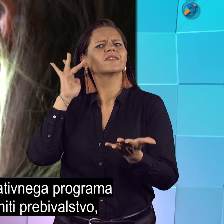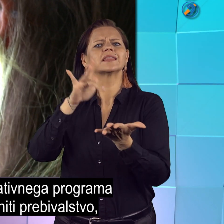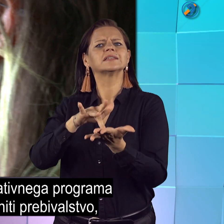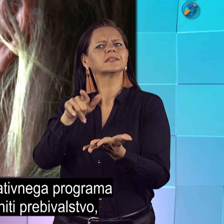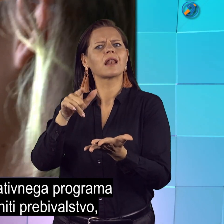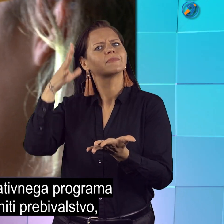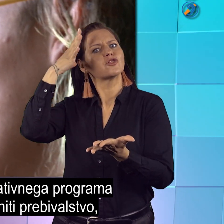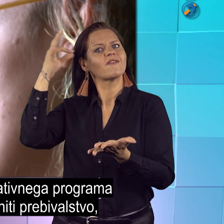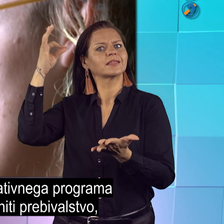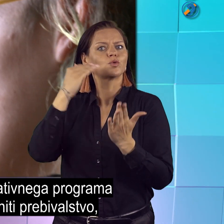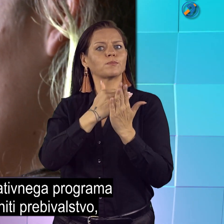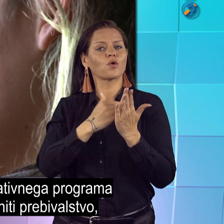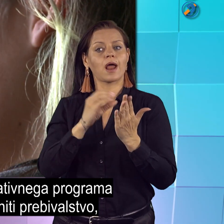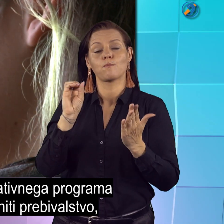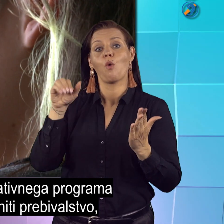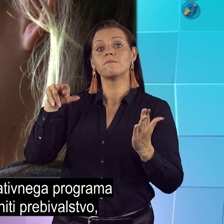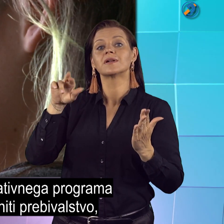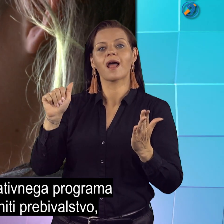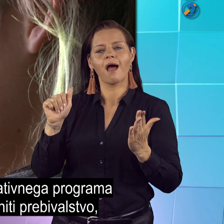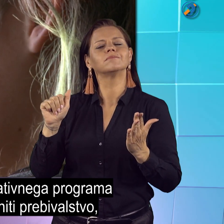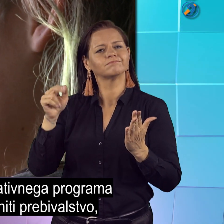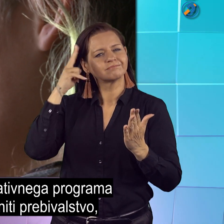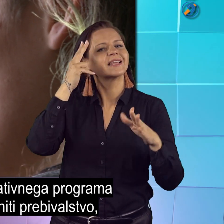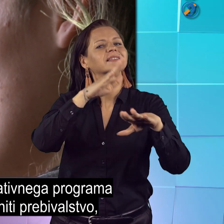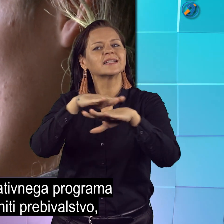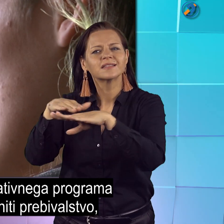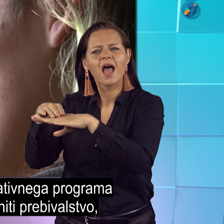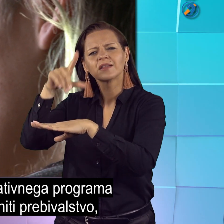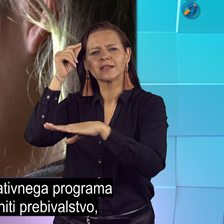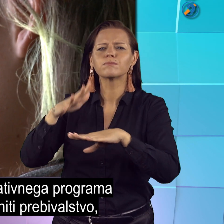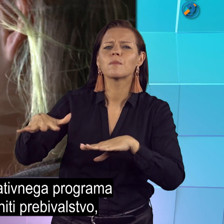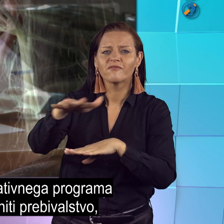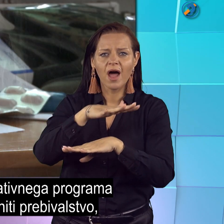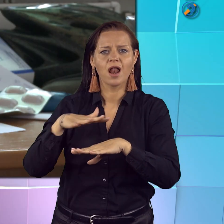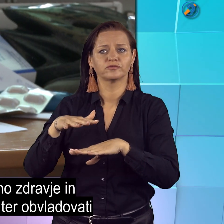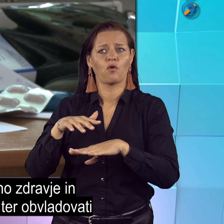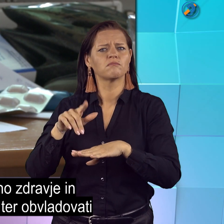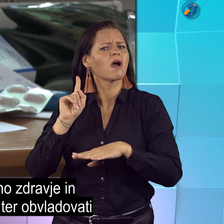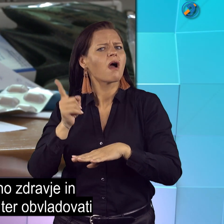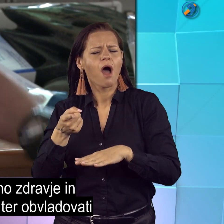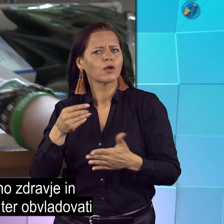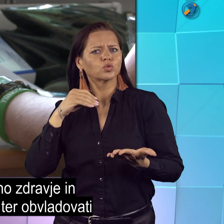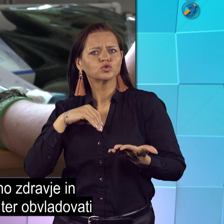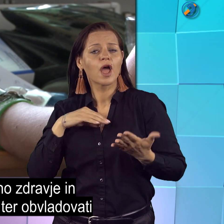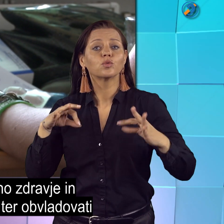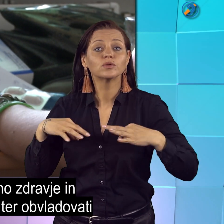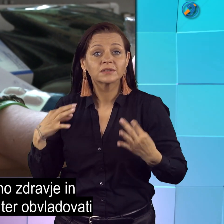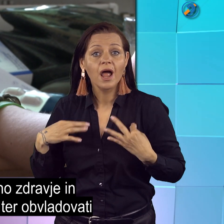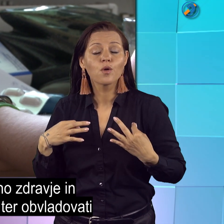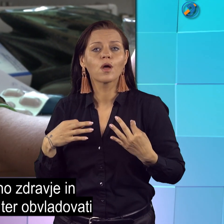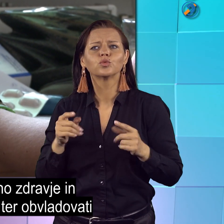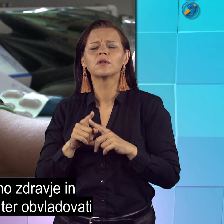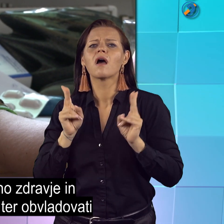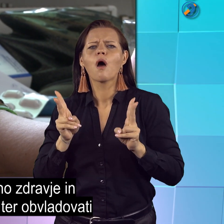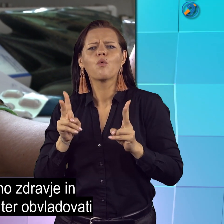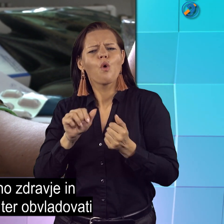Poglavitni cilj inovativnega programa OMRA je seznaniti prebivalstvo, kaj je duševno zdravje in kako se